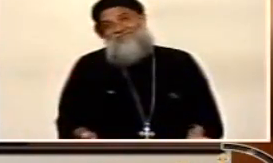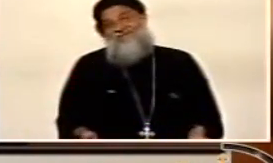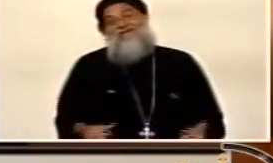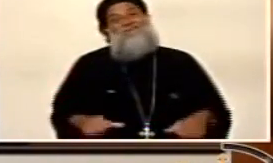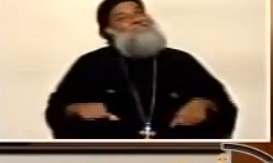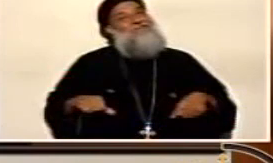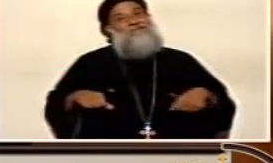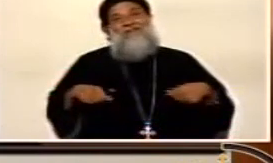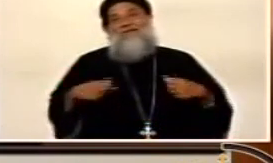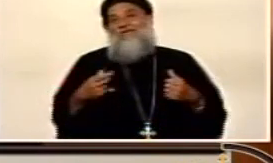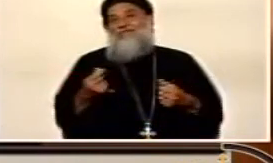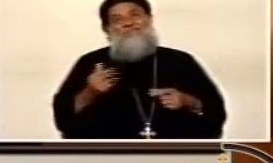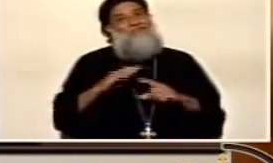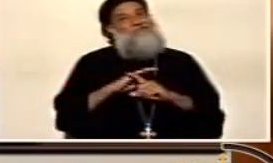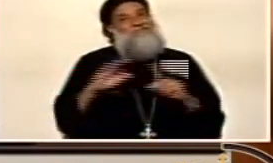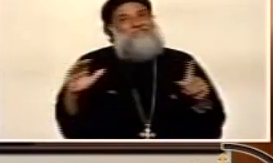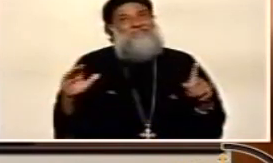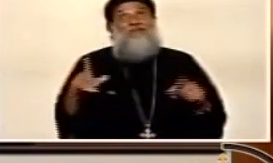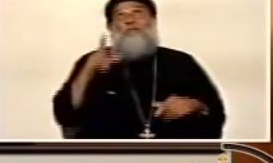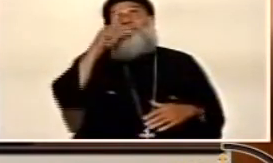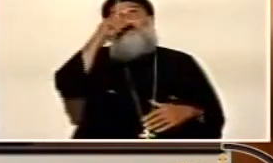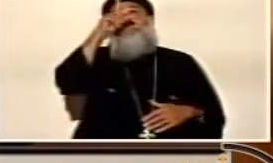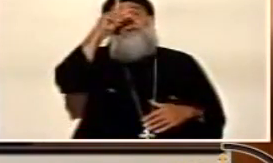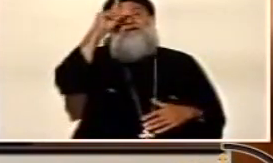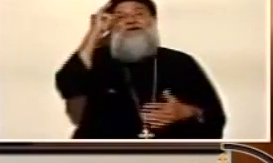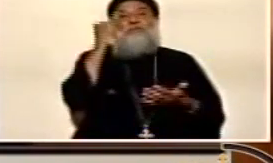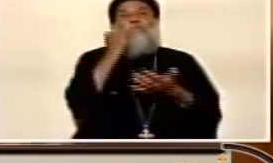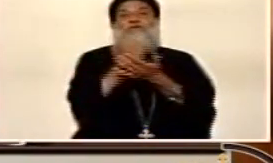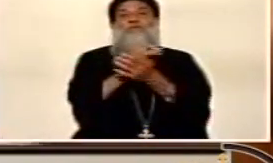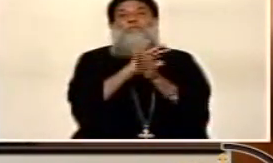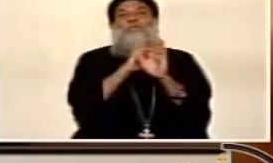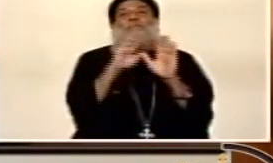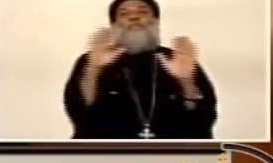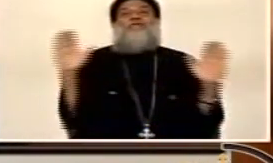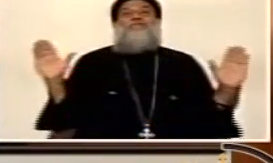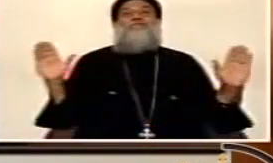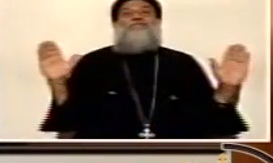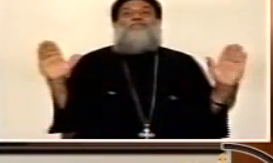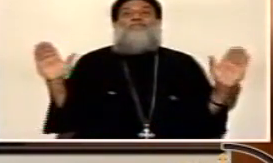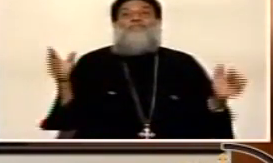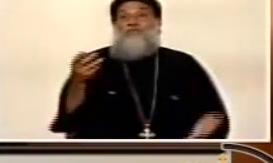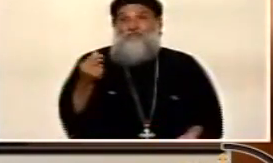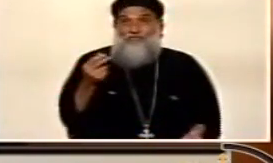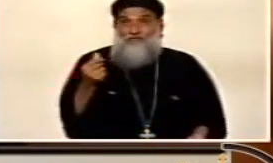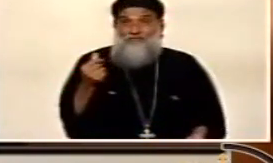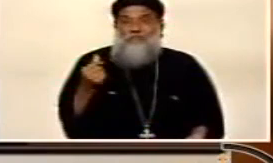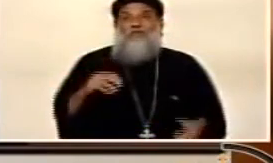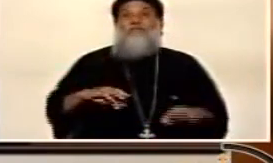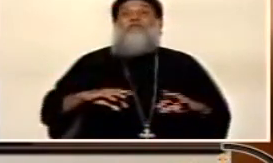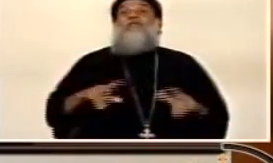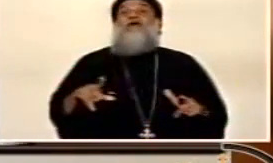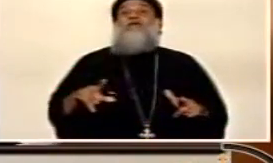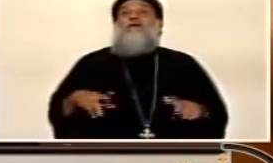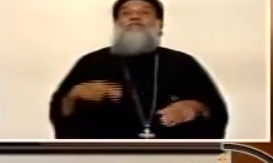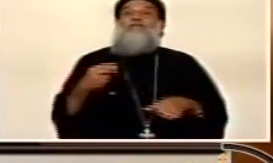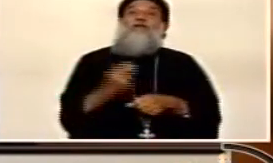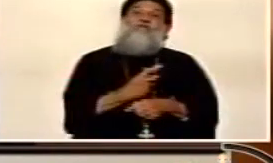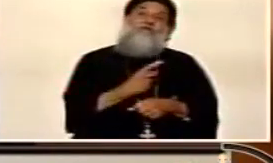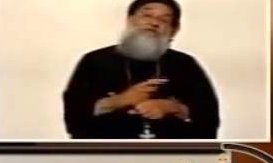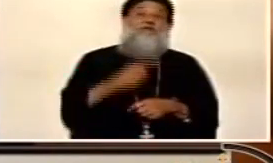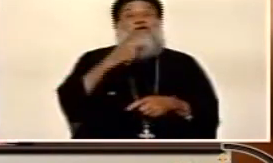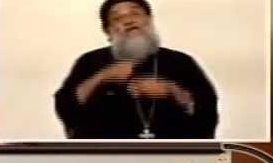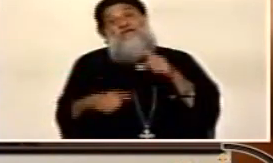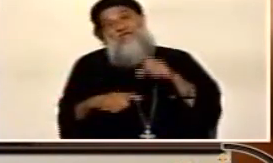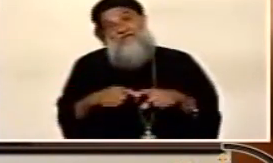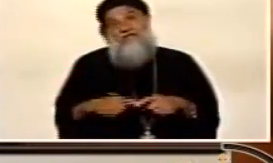فليست الحياة مصدرها المال. ده ممكن المال يضيع حياة إنسان بسبب خلافات